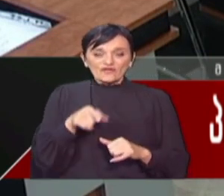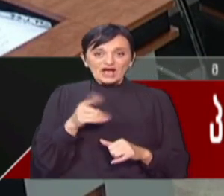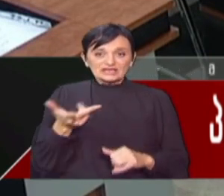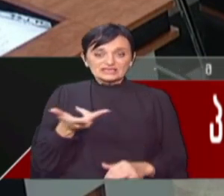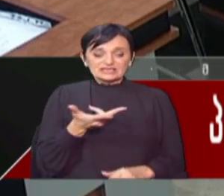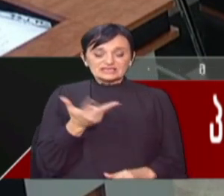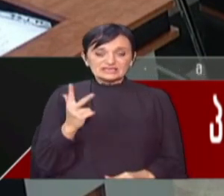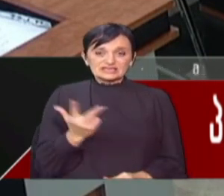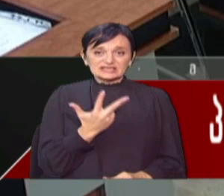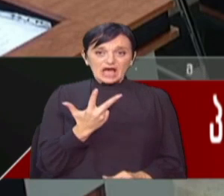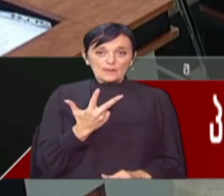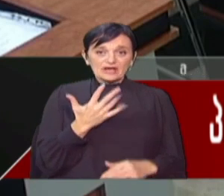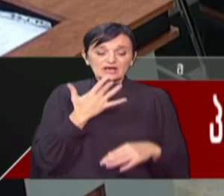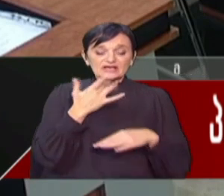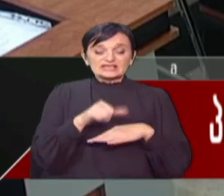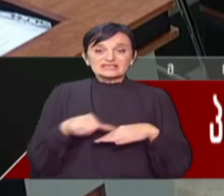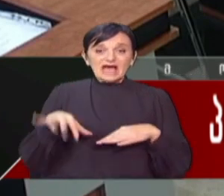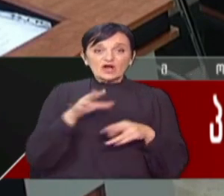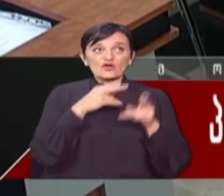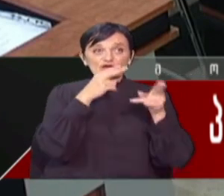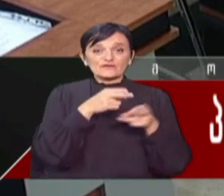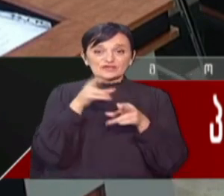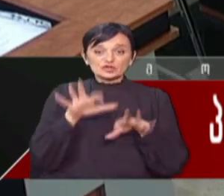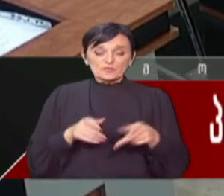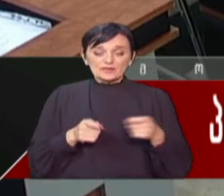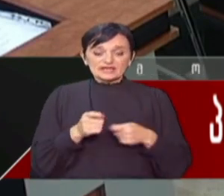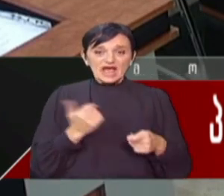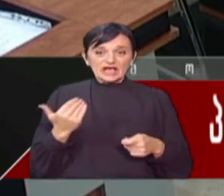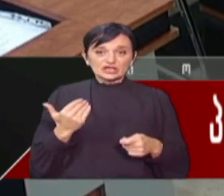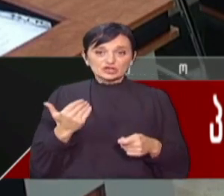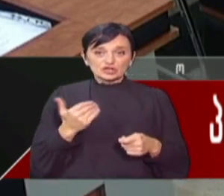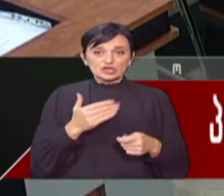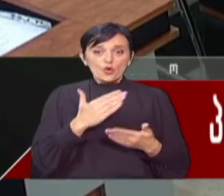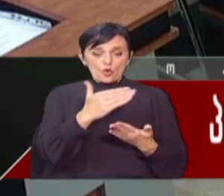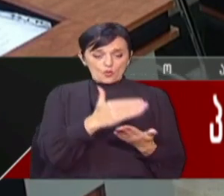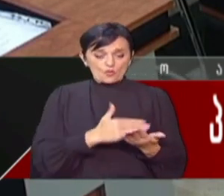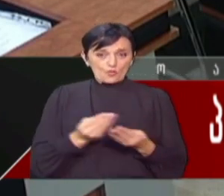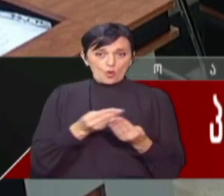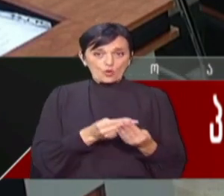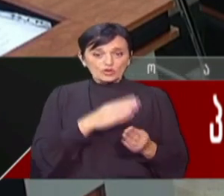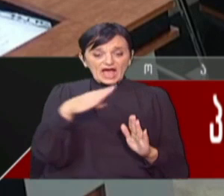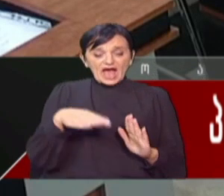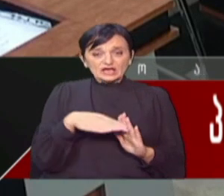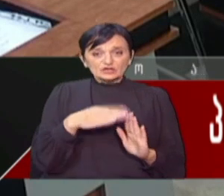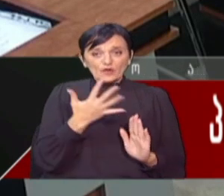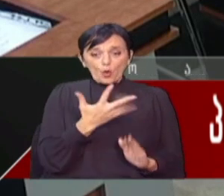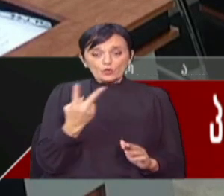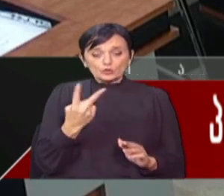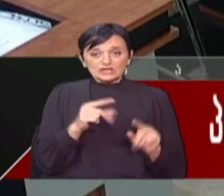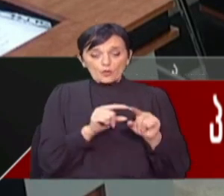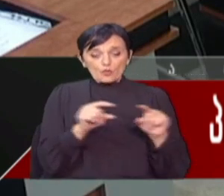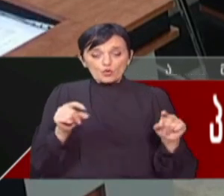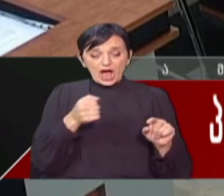სამივე საგარეო ვიზიტი პრეზიდენტის, რომელიც წარდგინებაშია მოყვანილი, ექცევა თითქოს 52